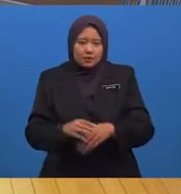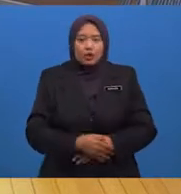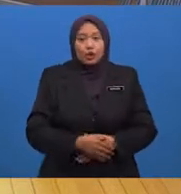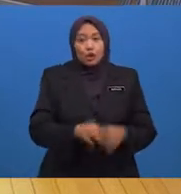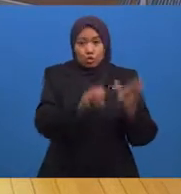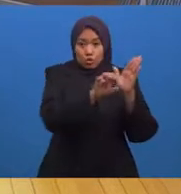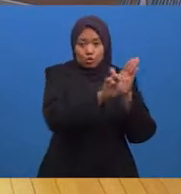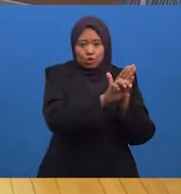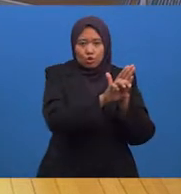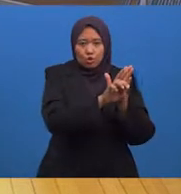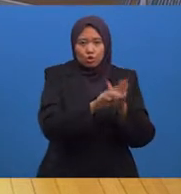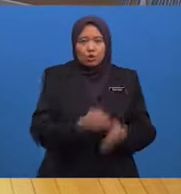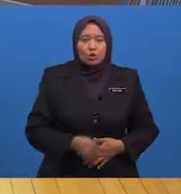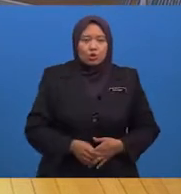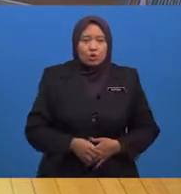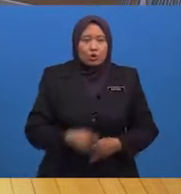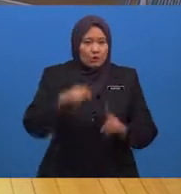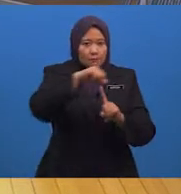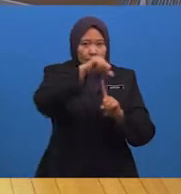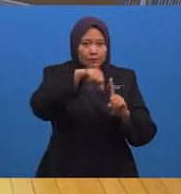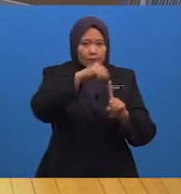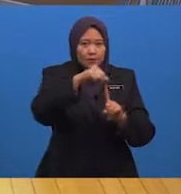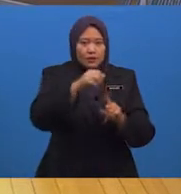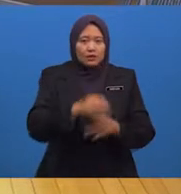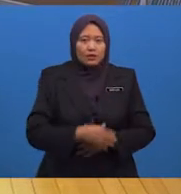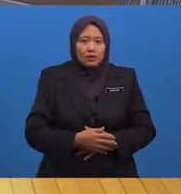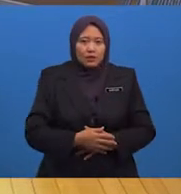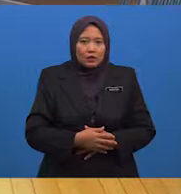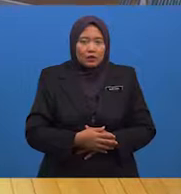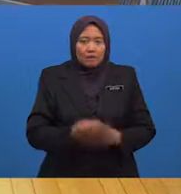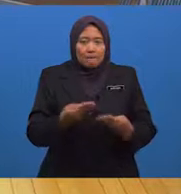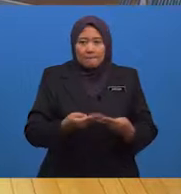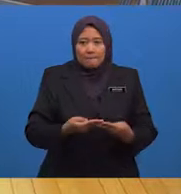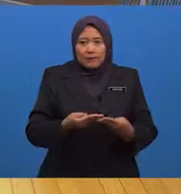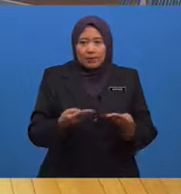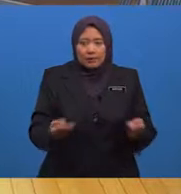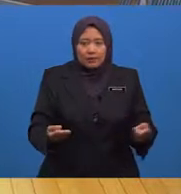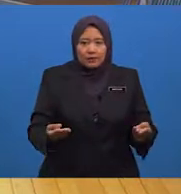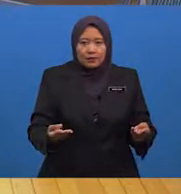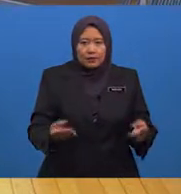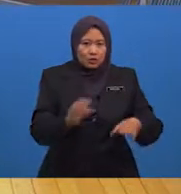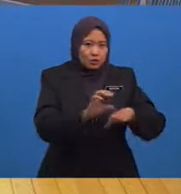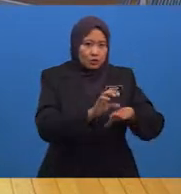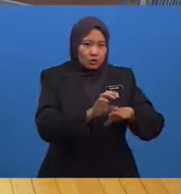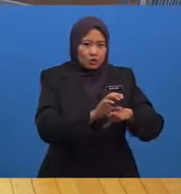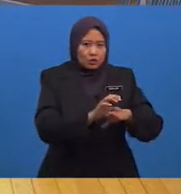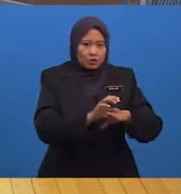Sebagai contoh, apabila pemberian seseorang itu seperti coklat, membawa maksud si